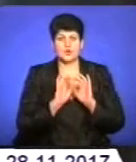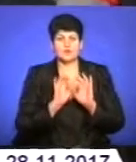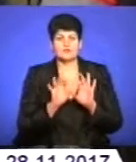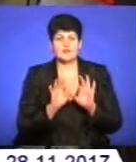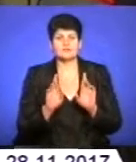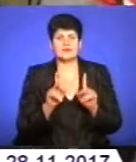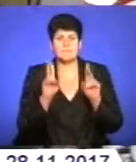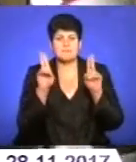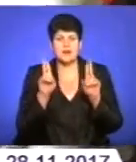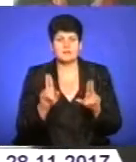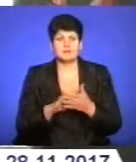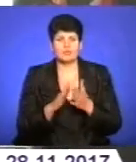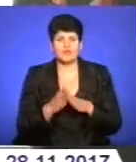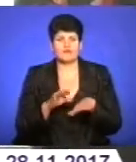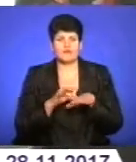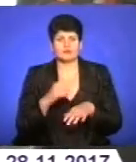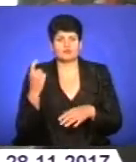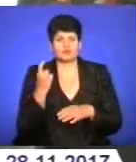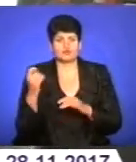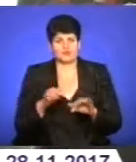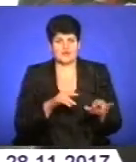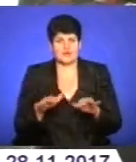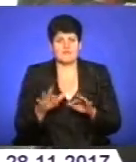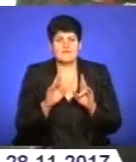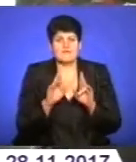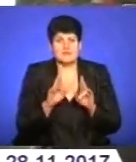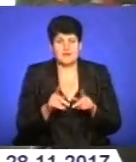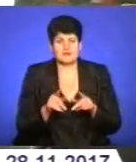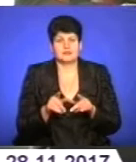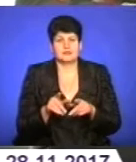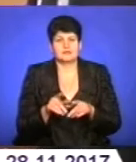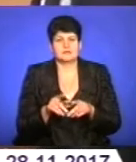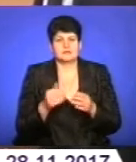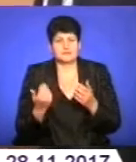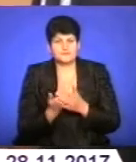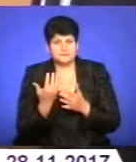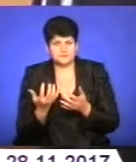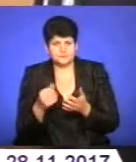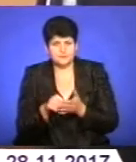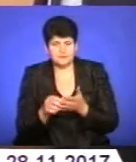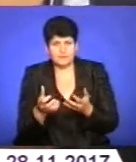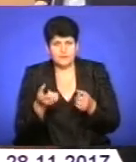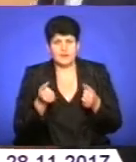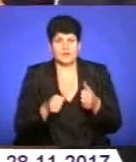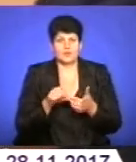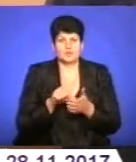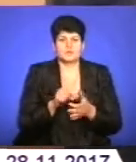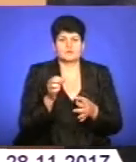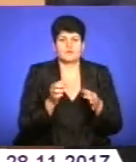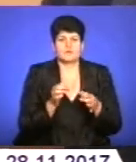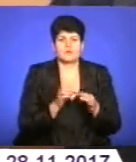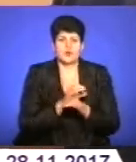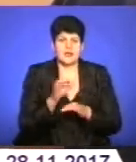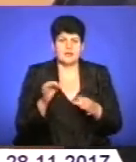розповідатимуть про правила та умови ведення господарської діяльності, як вийти на нові ринки та як брати участь у проєктах і програмах